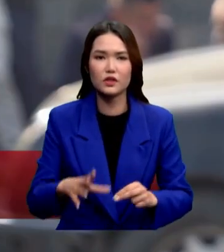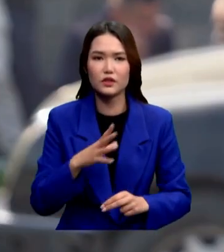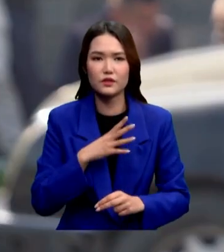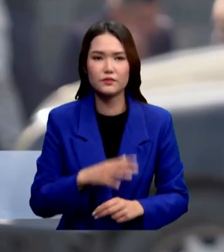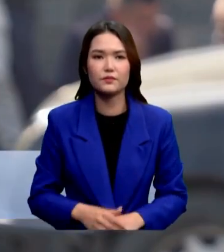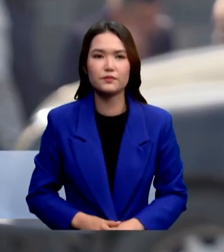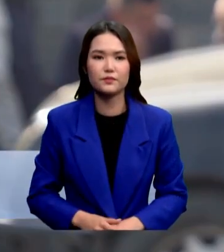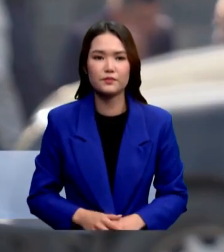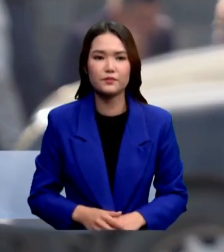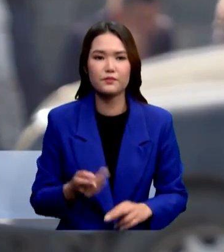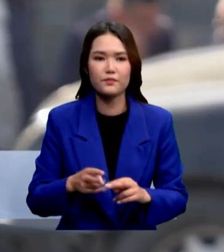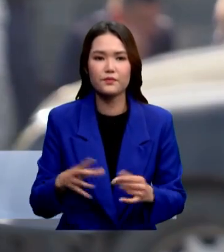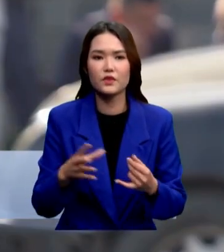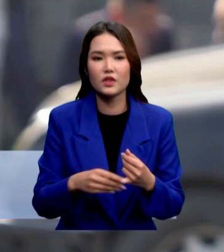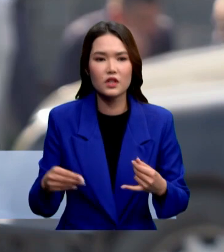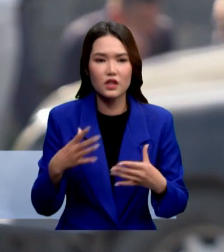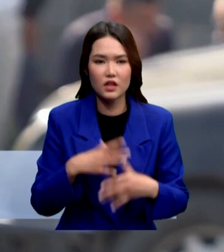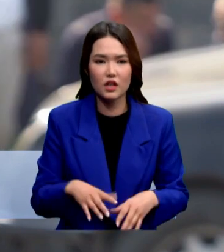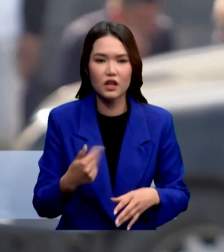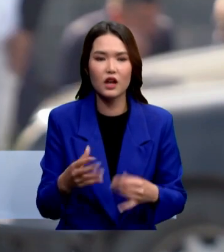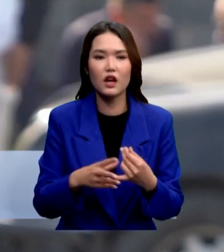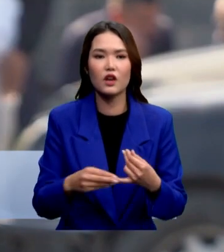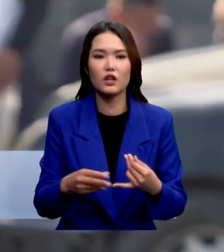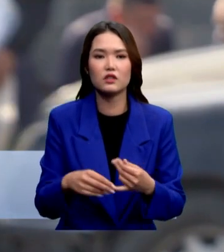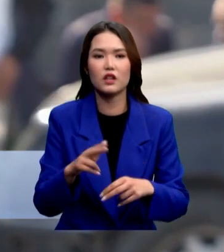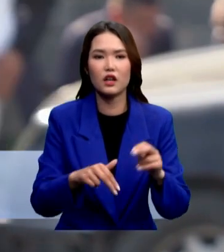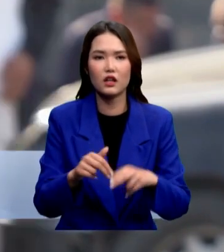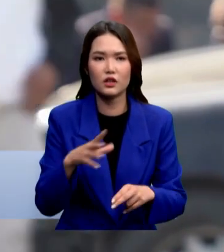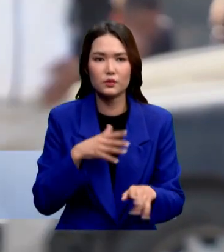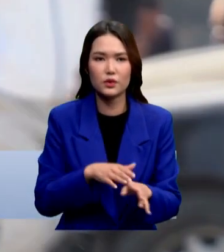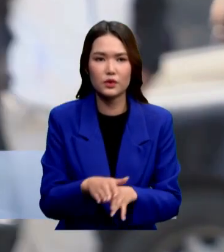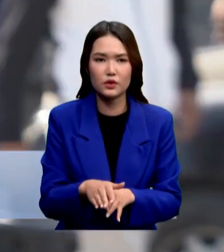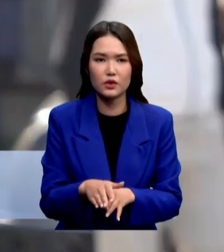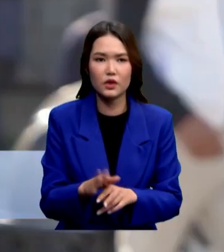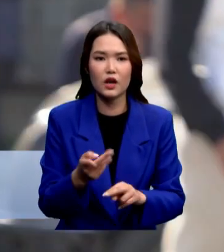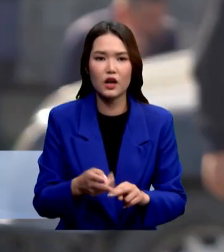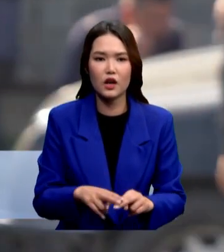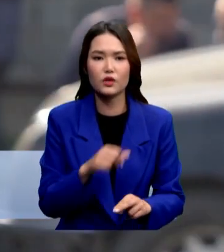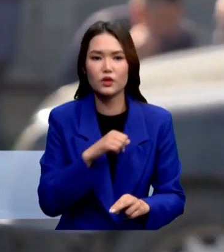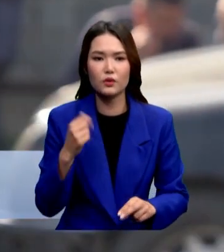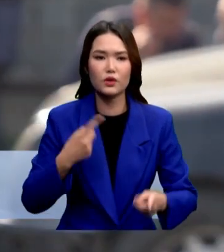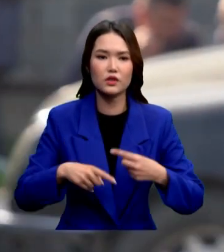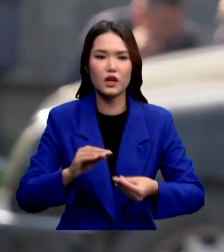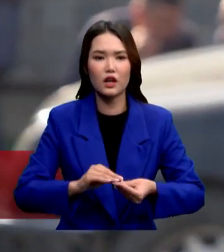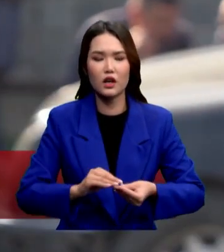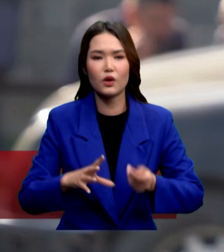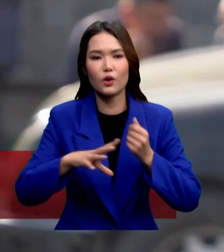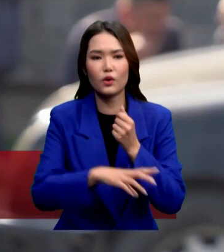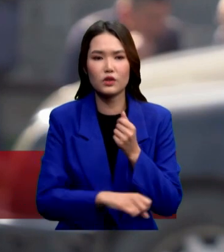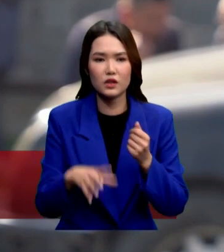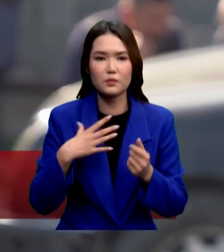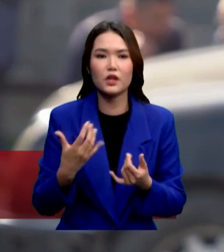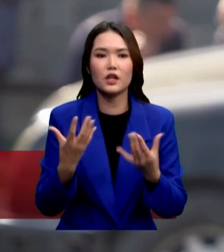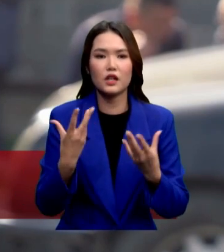Ілгерде жер болмады, кейін жер тапты, 44 жерді. Толық медициналық пункт салуға болады. Ал